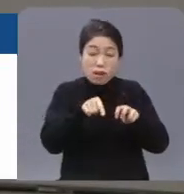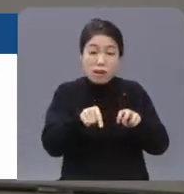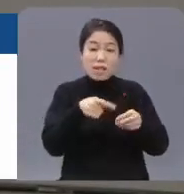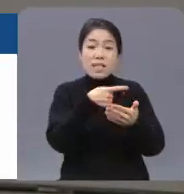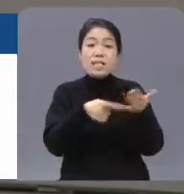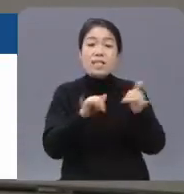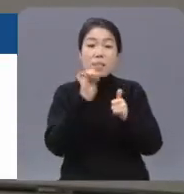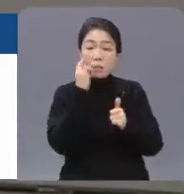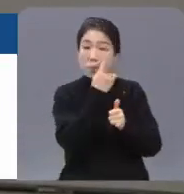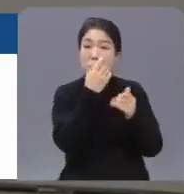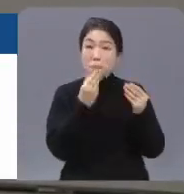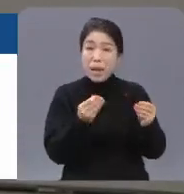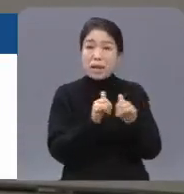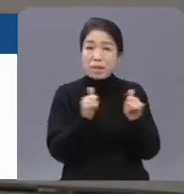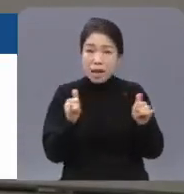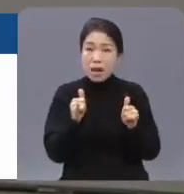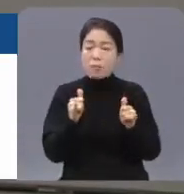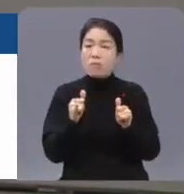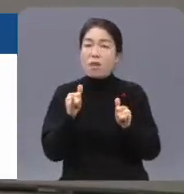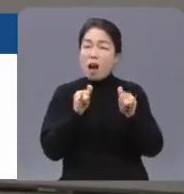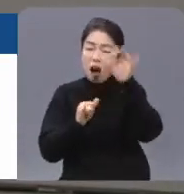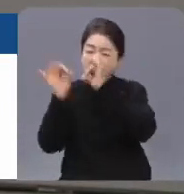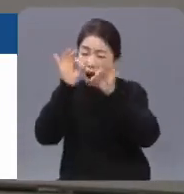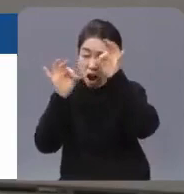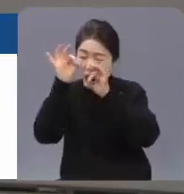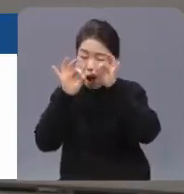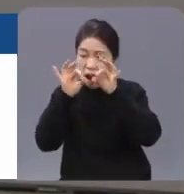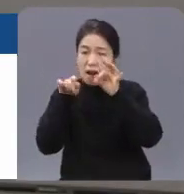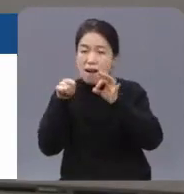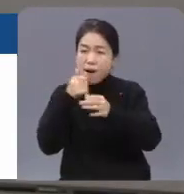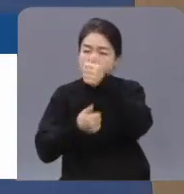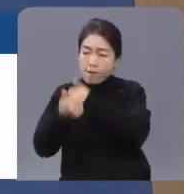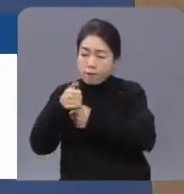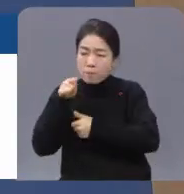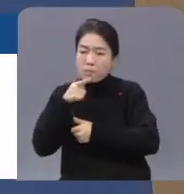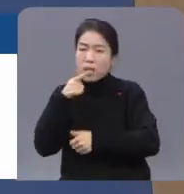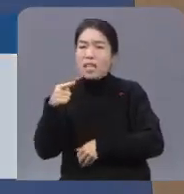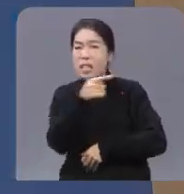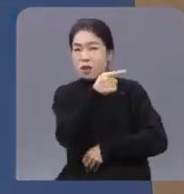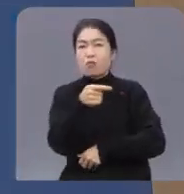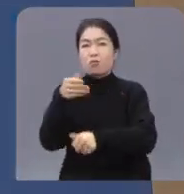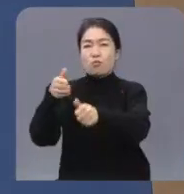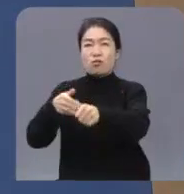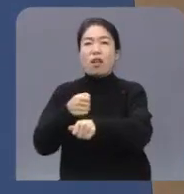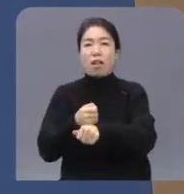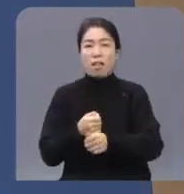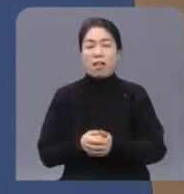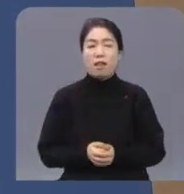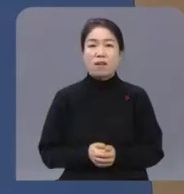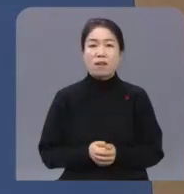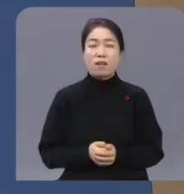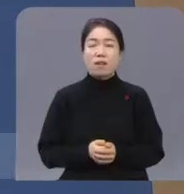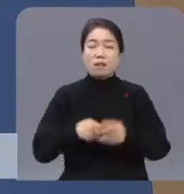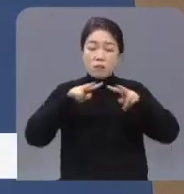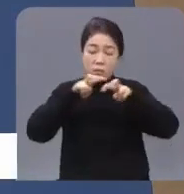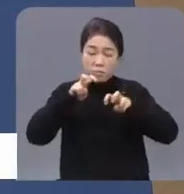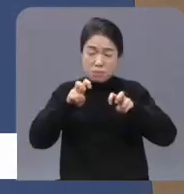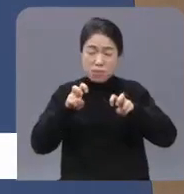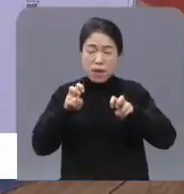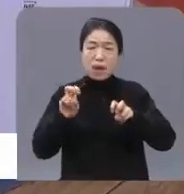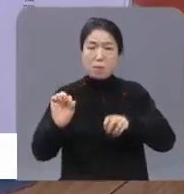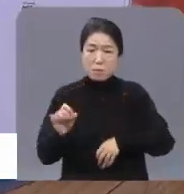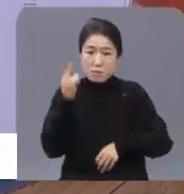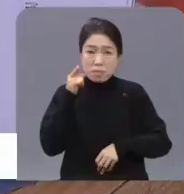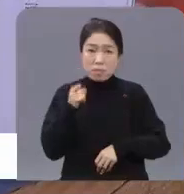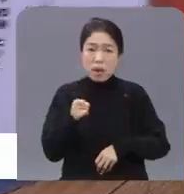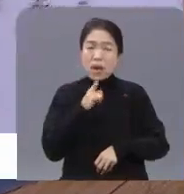희생자로 확인된 사람들을 역추적해서 그분들을 신고 여순 사건 진상규명의 시발점이 될 수